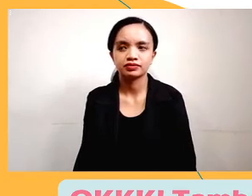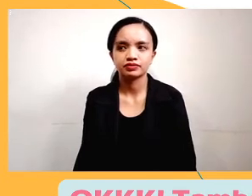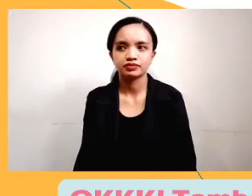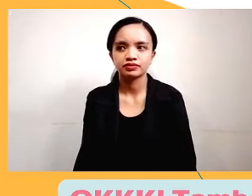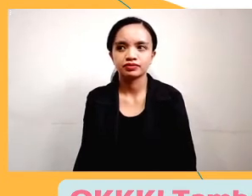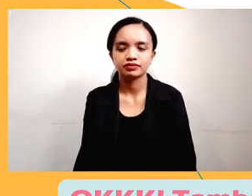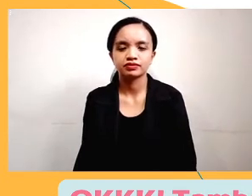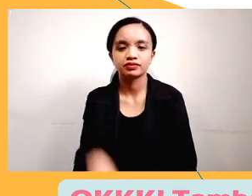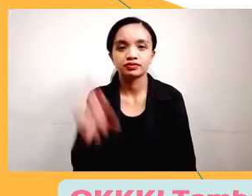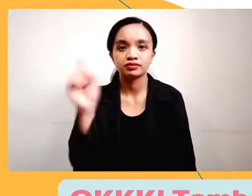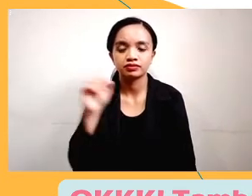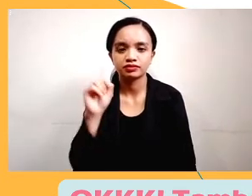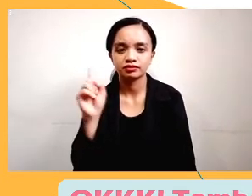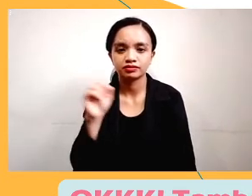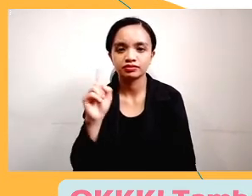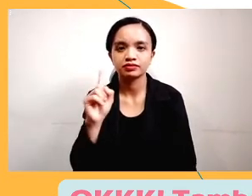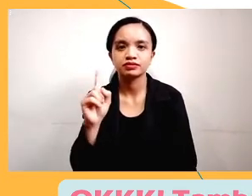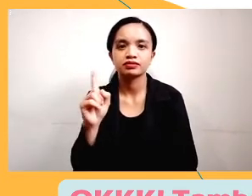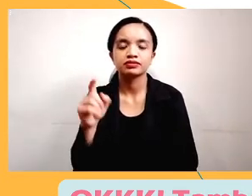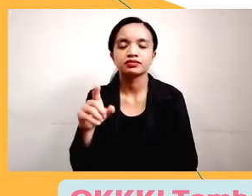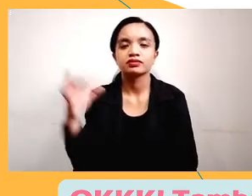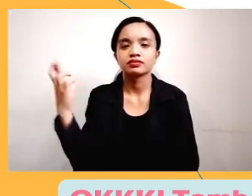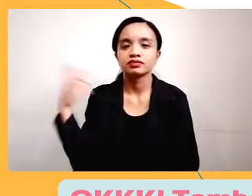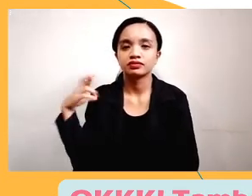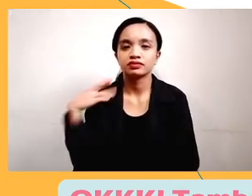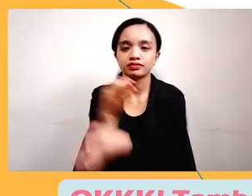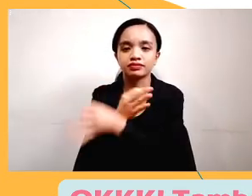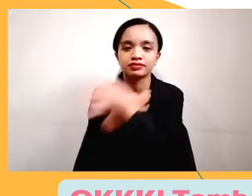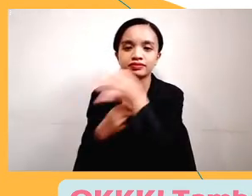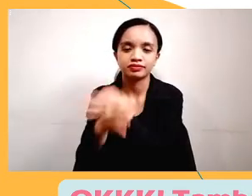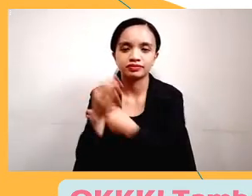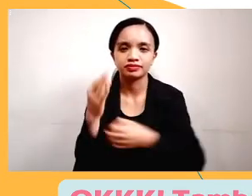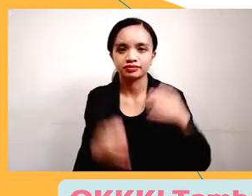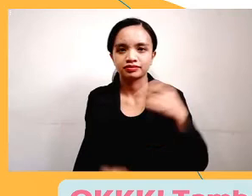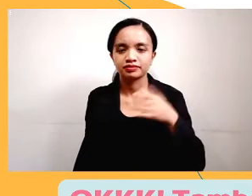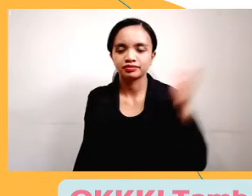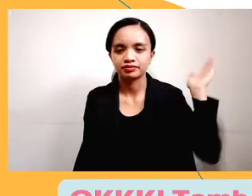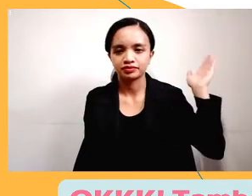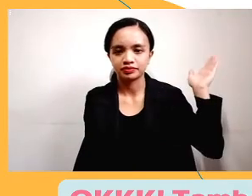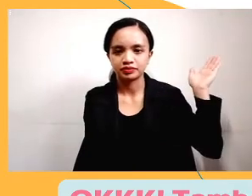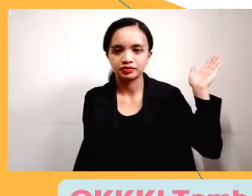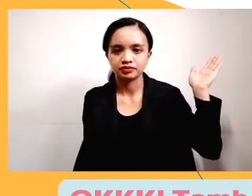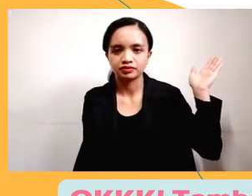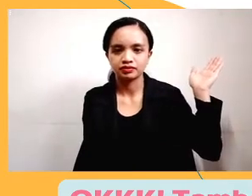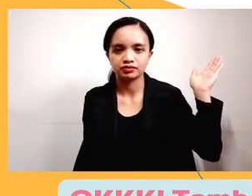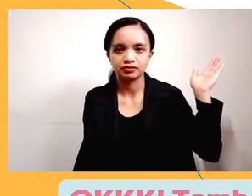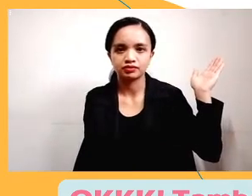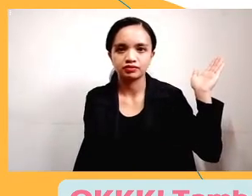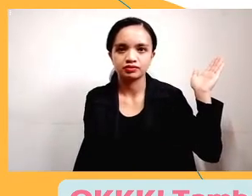ang kanang paa. Papunta sa kanan.